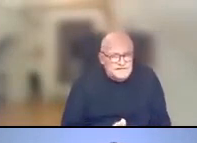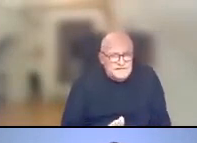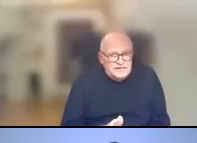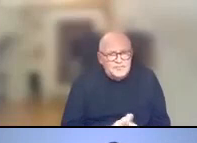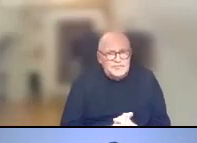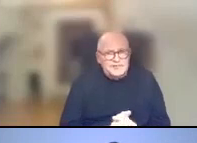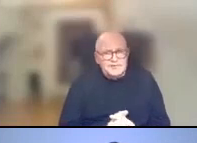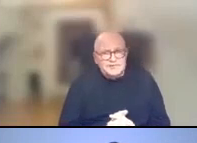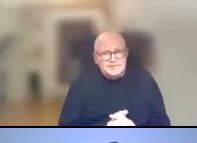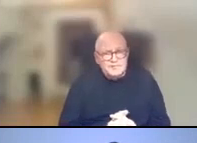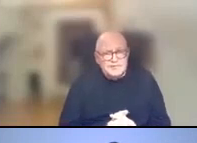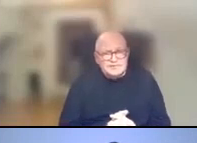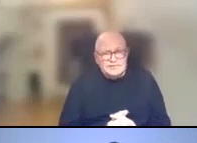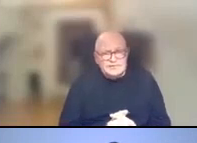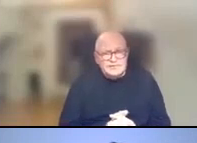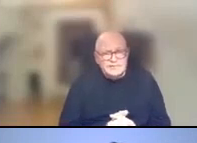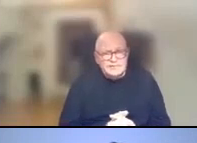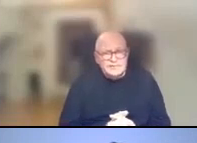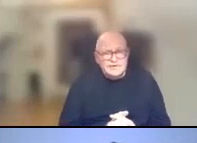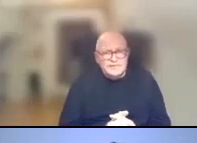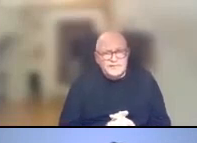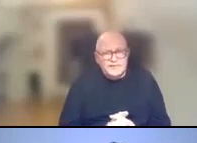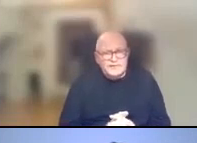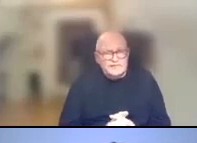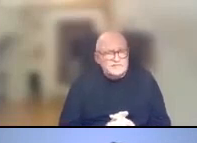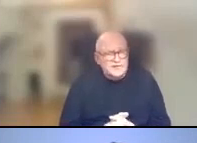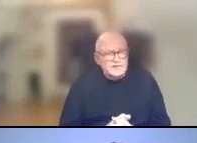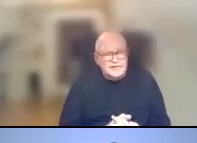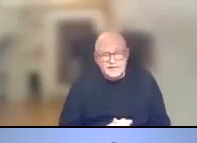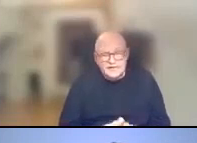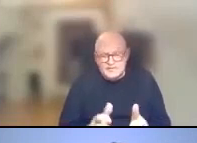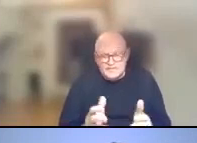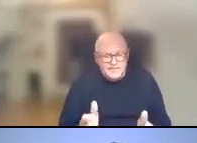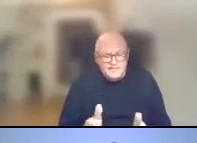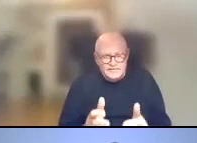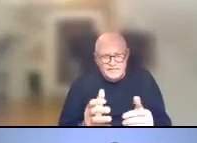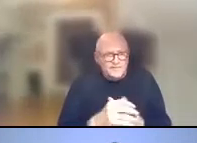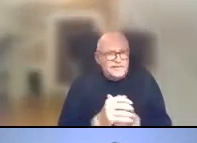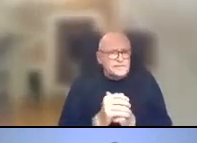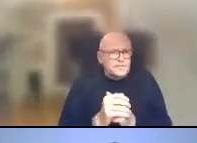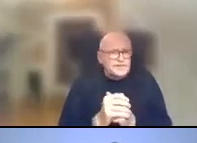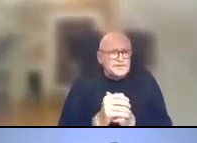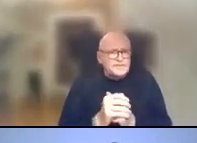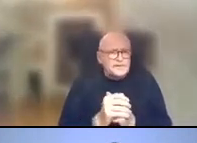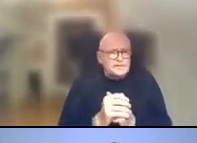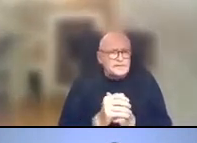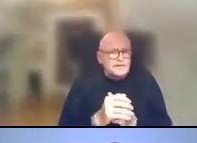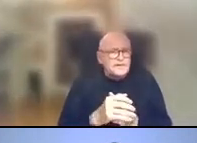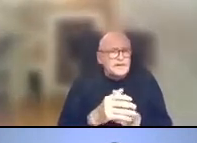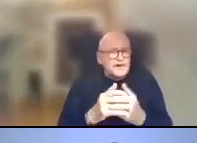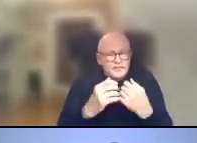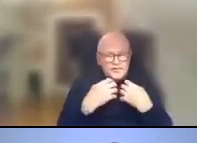Weil natürlich ist es so, dass das nicht gerade förderlich ist für ein Krankenhaus, wenn Fehler publik